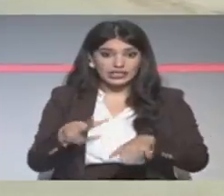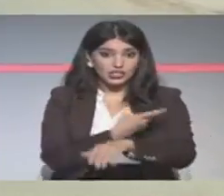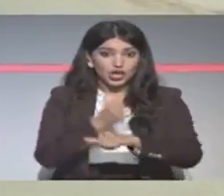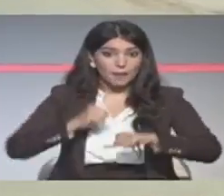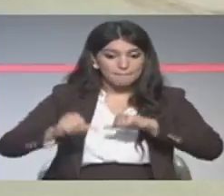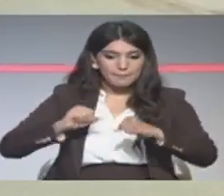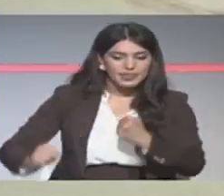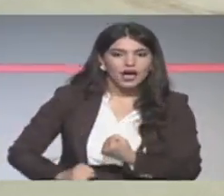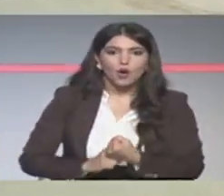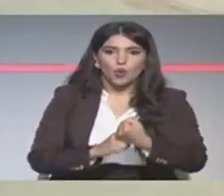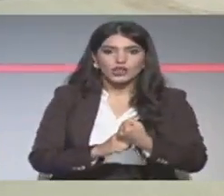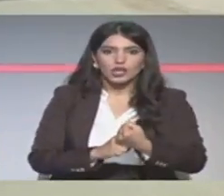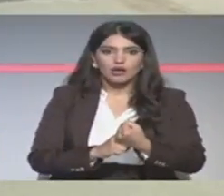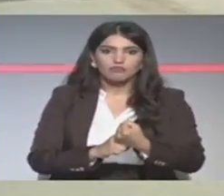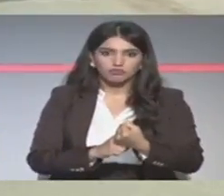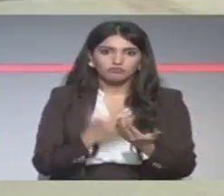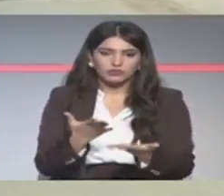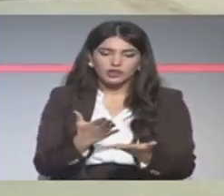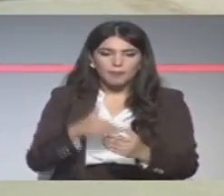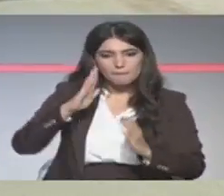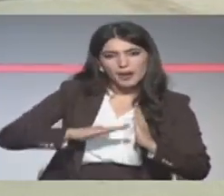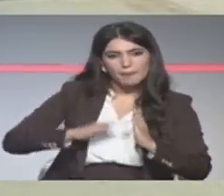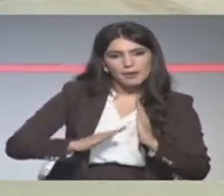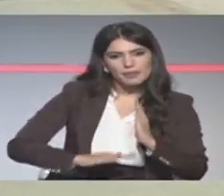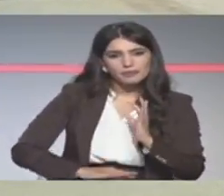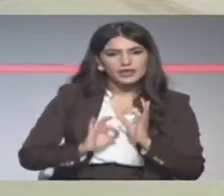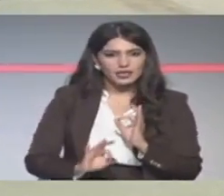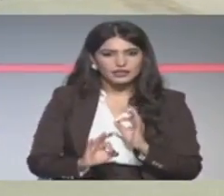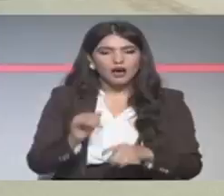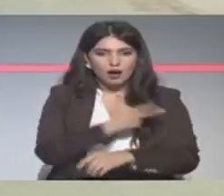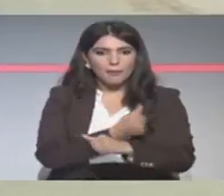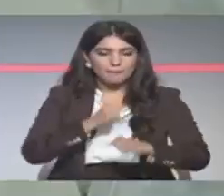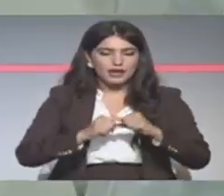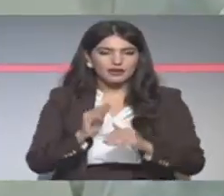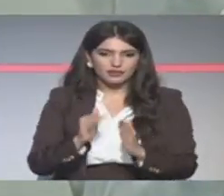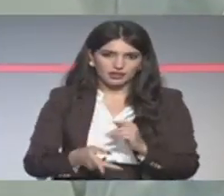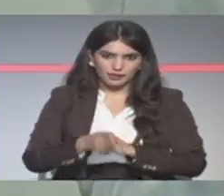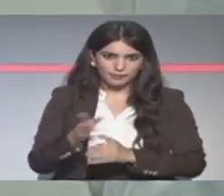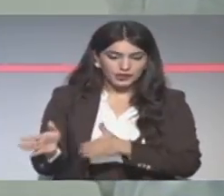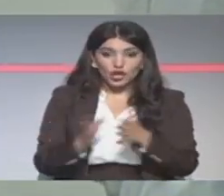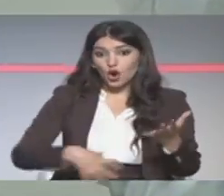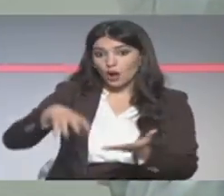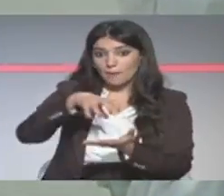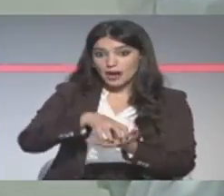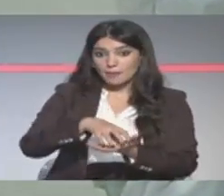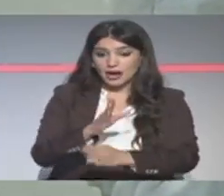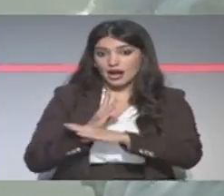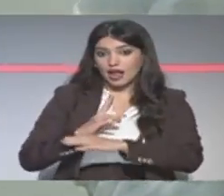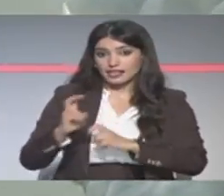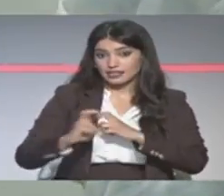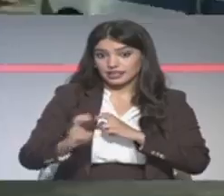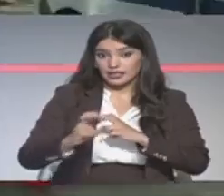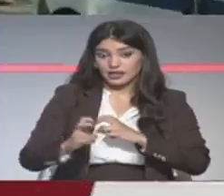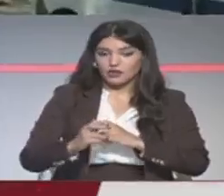باش تعاوننا برشا على التقليص من عدد العينات المرفوعة. المخبر العسكري لتحاليل تقصي فيروس